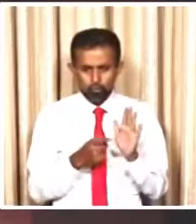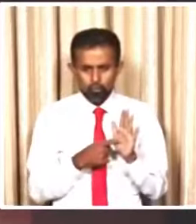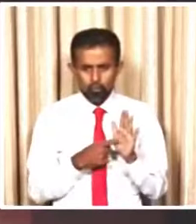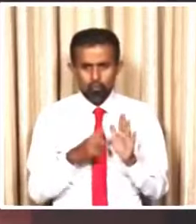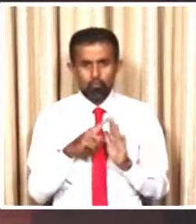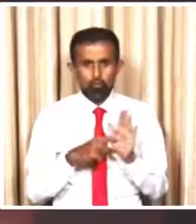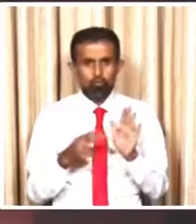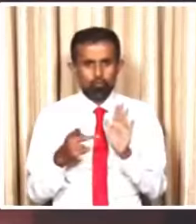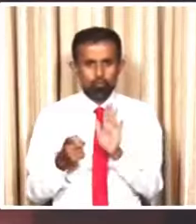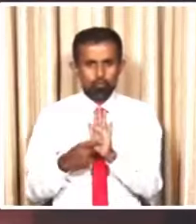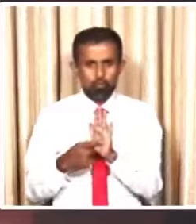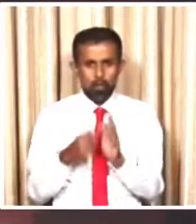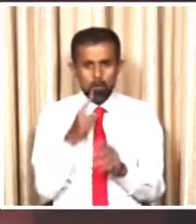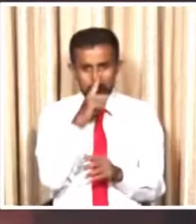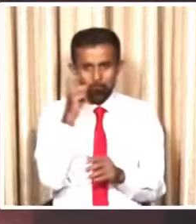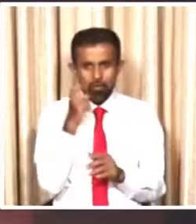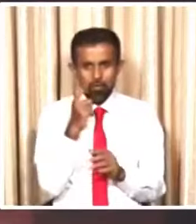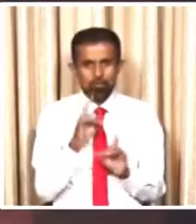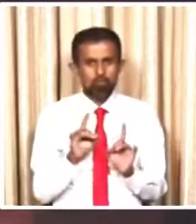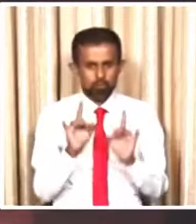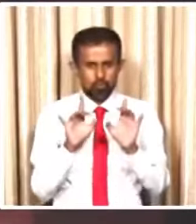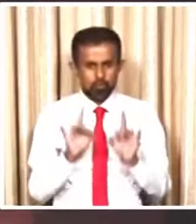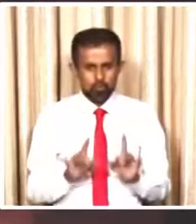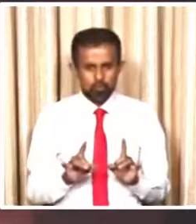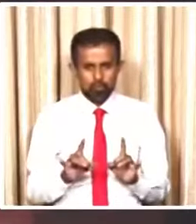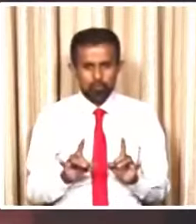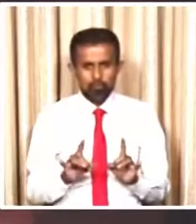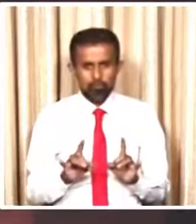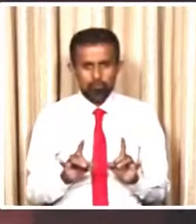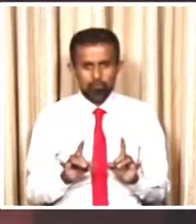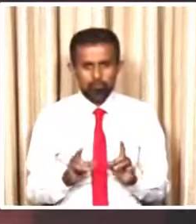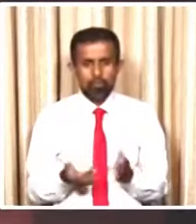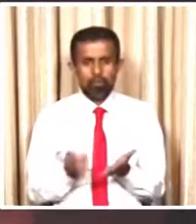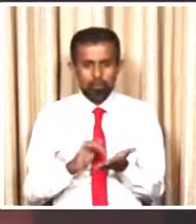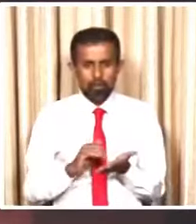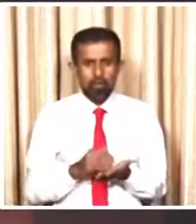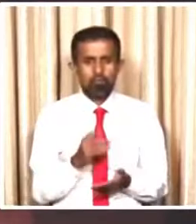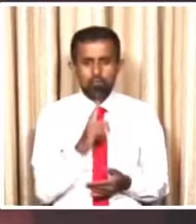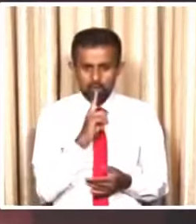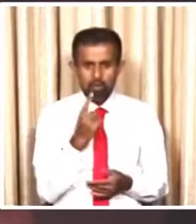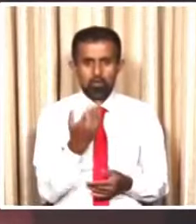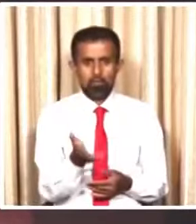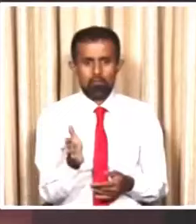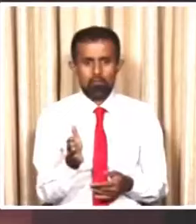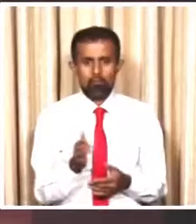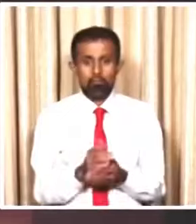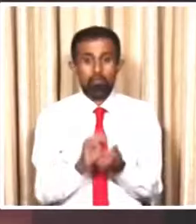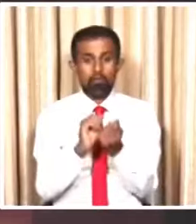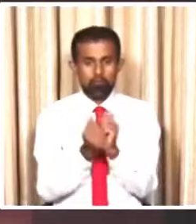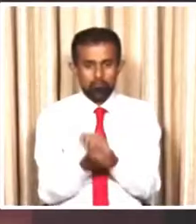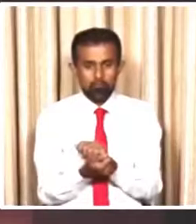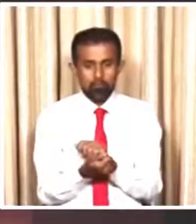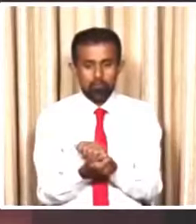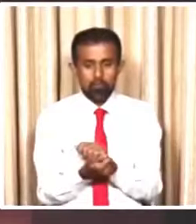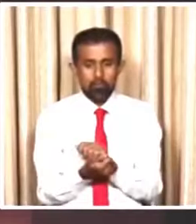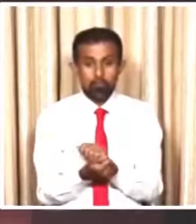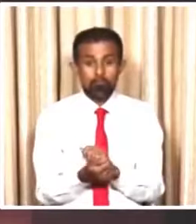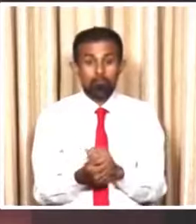නිකුත් කරපු චක්‍රලේඛය තමයි තවමත් ක්‍රියාත්මක වෙන්නේ. මම ඒක ගැන පුන පුනා මේ සභාවේ කතා කරා. ඒක වෙනස් කරලා ඒ